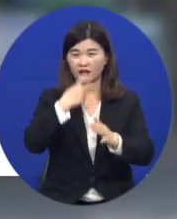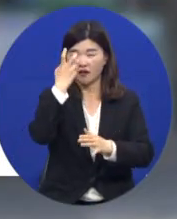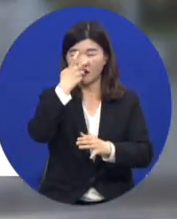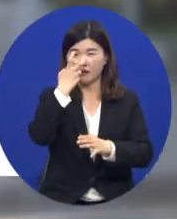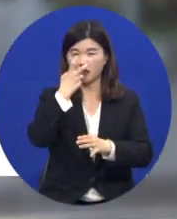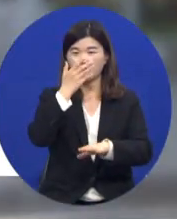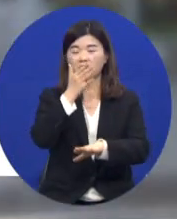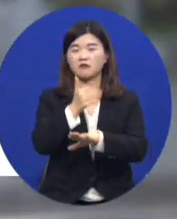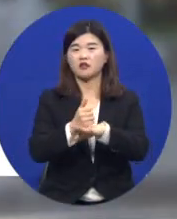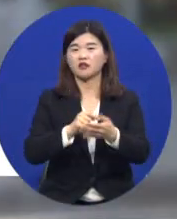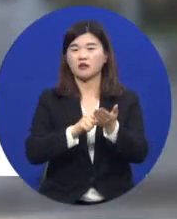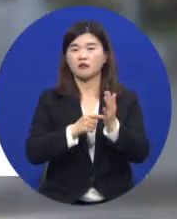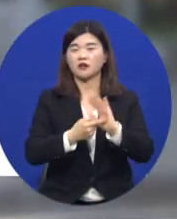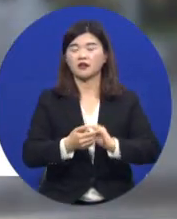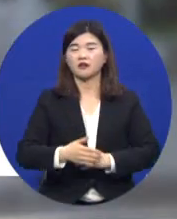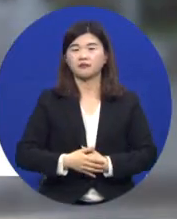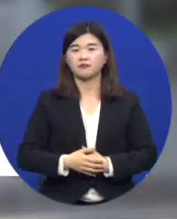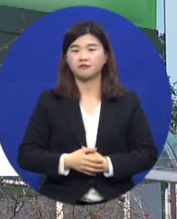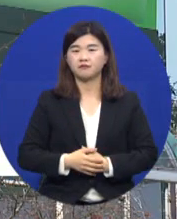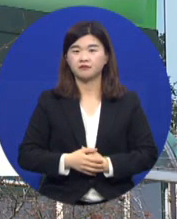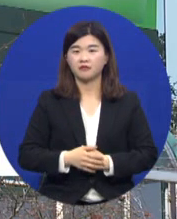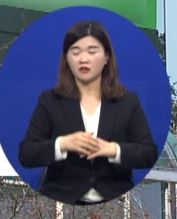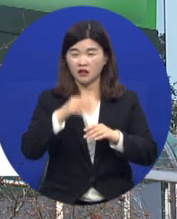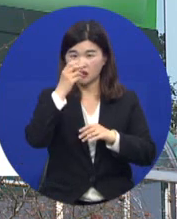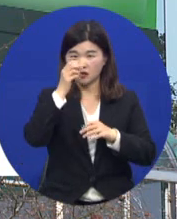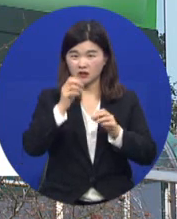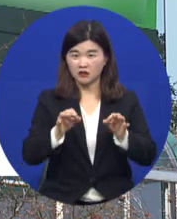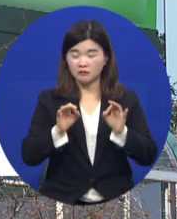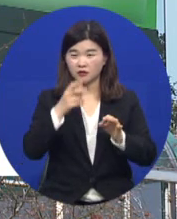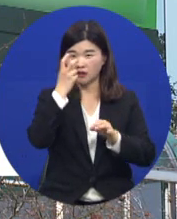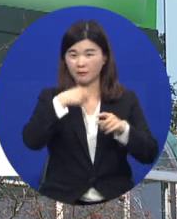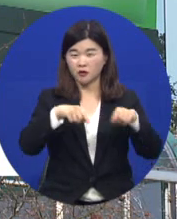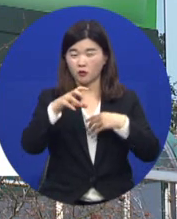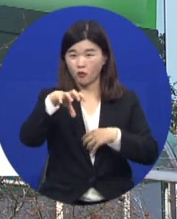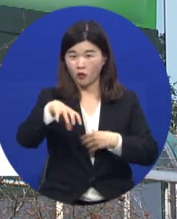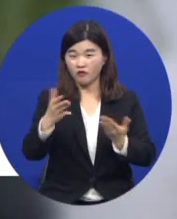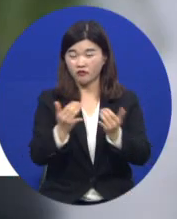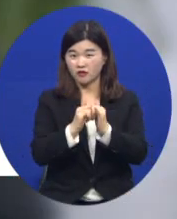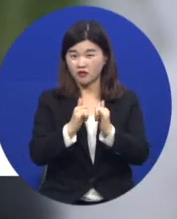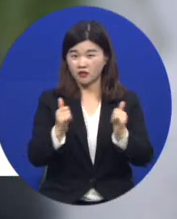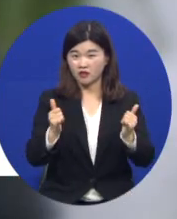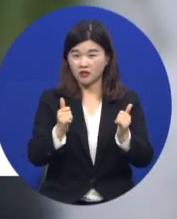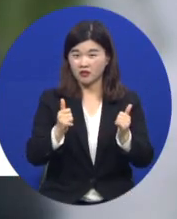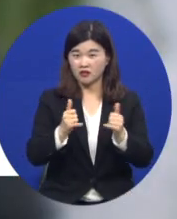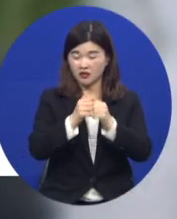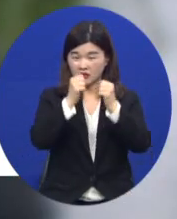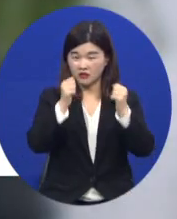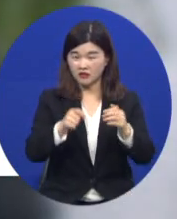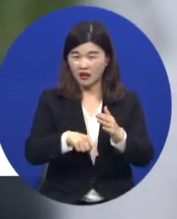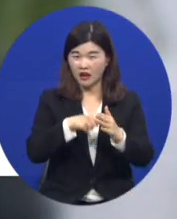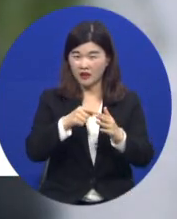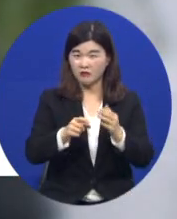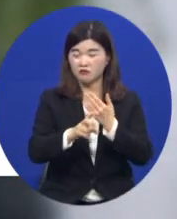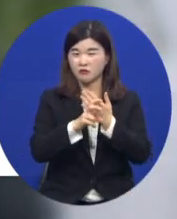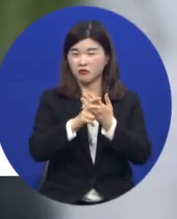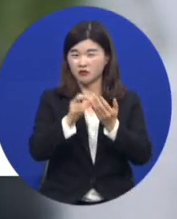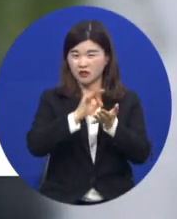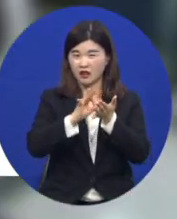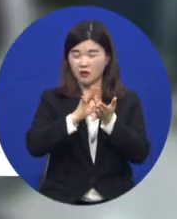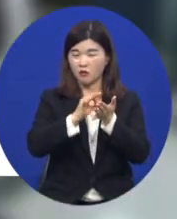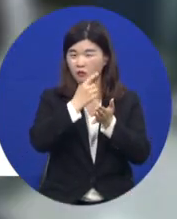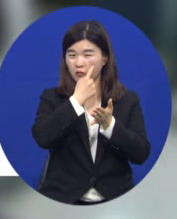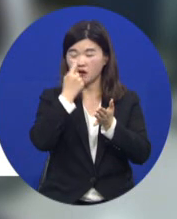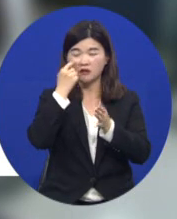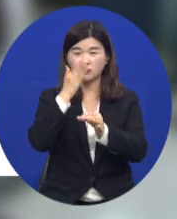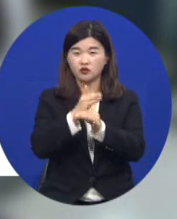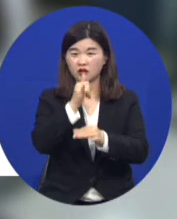감사를 마무리하겠다고 밝혔습니다. 금융감독원도 해당 직원이 은행 내부 전산 시스템을 불법적으로 사용했는지 파악하는